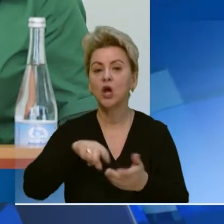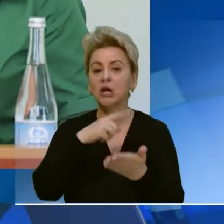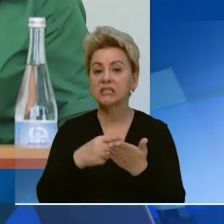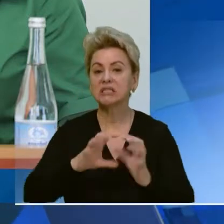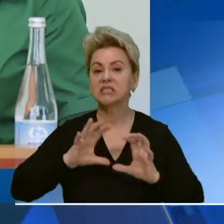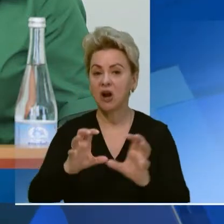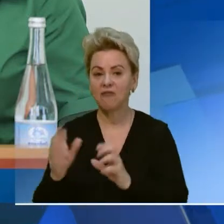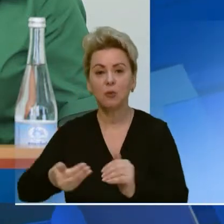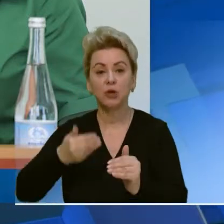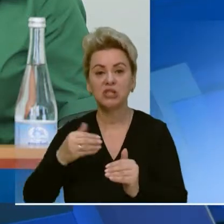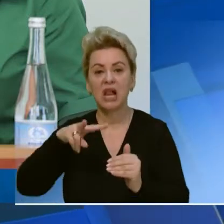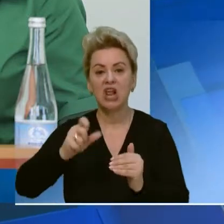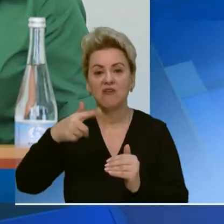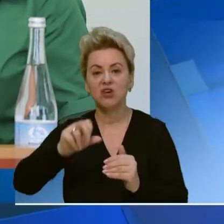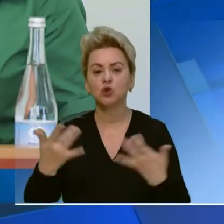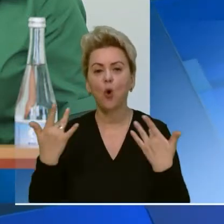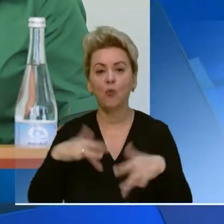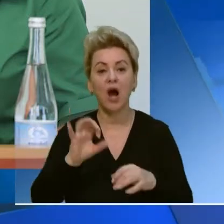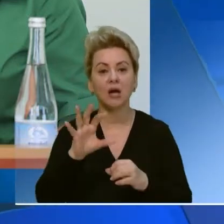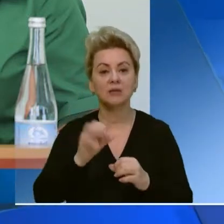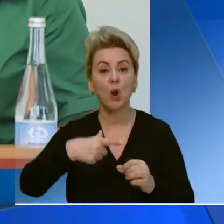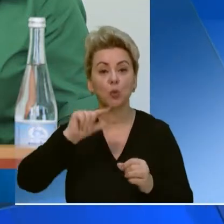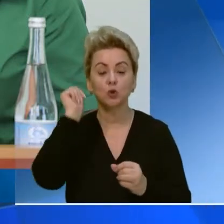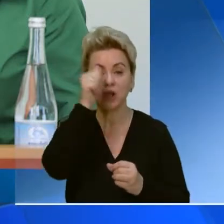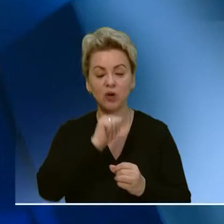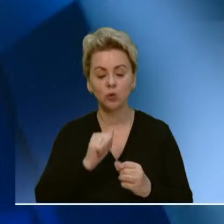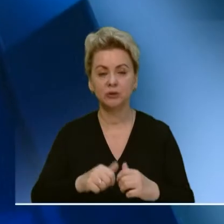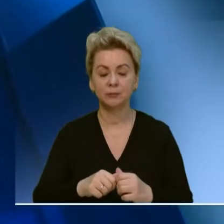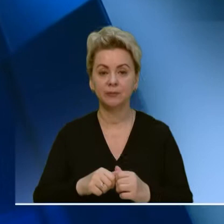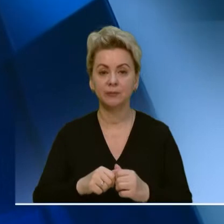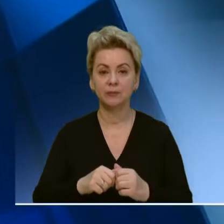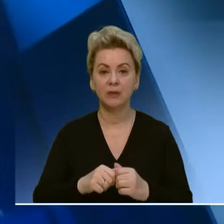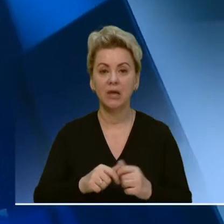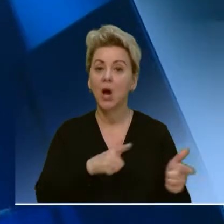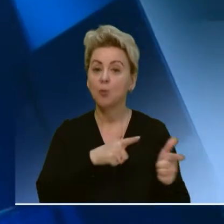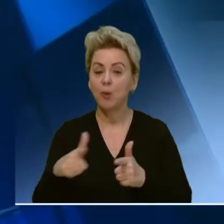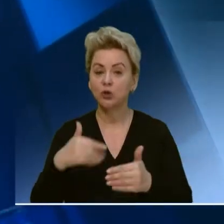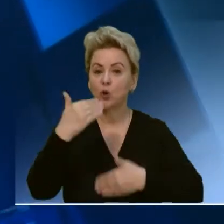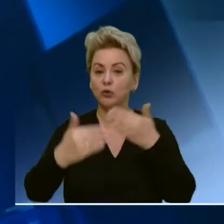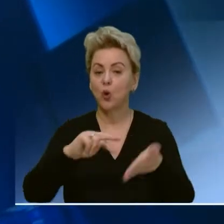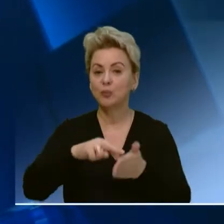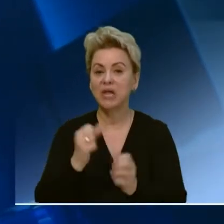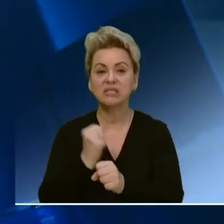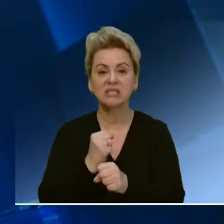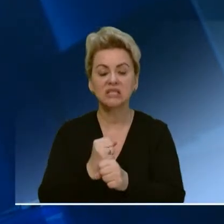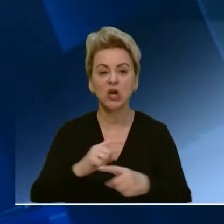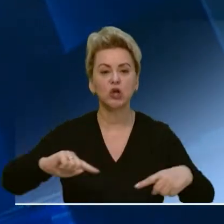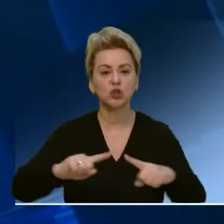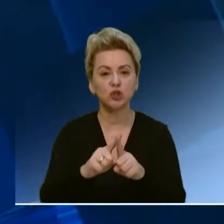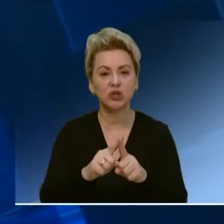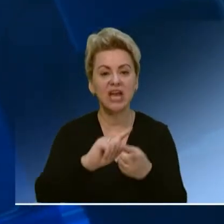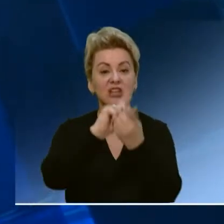ее предшественница Надежда Левицкая уволилась в октябре прошлого года. Подготовить поэтапный план создания